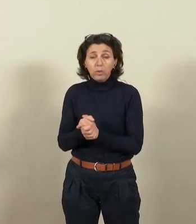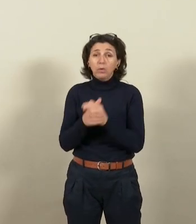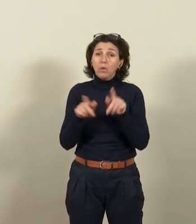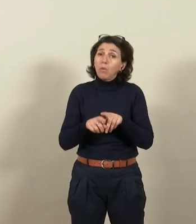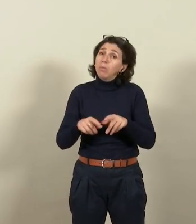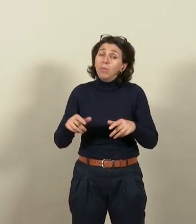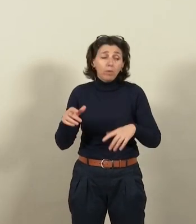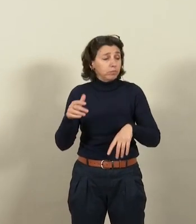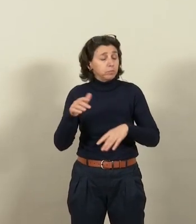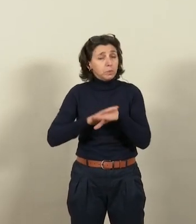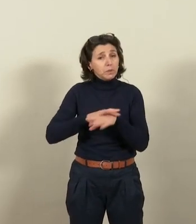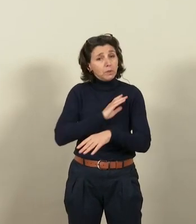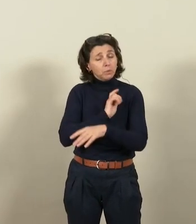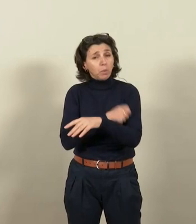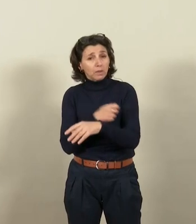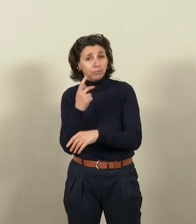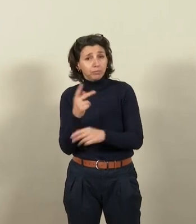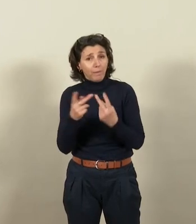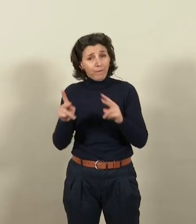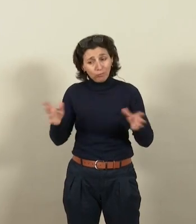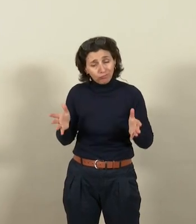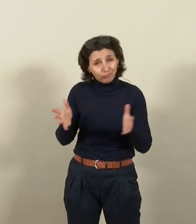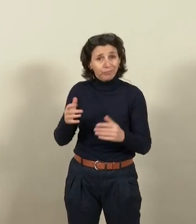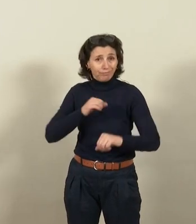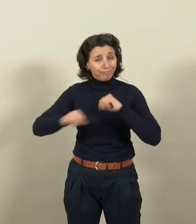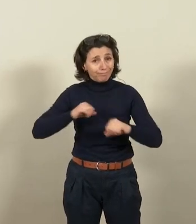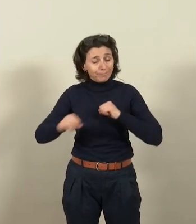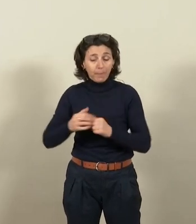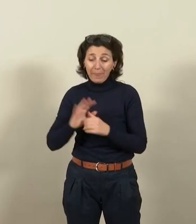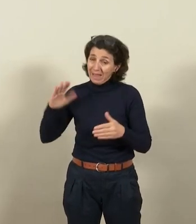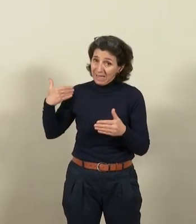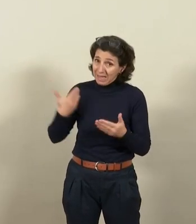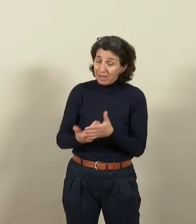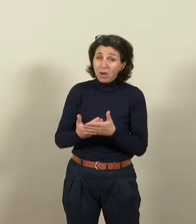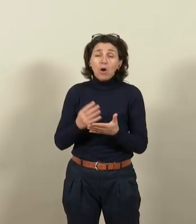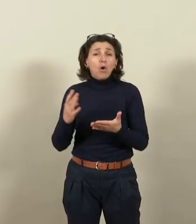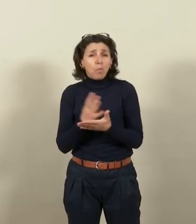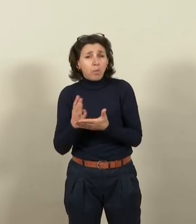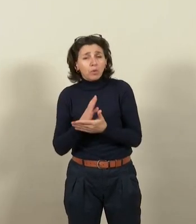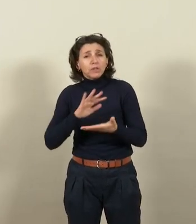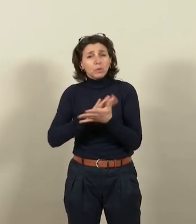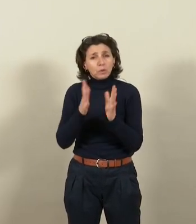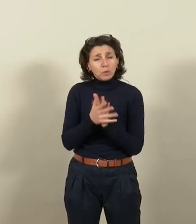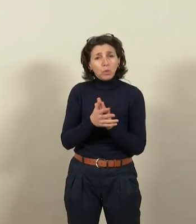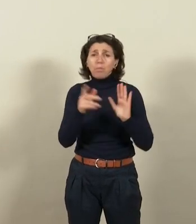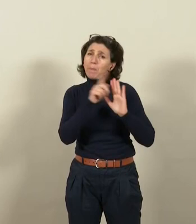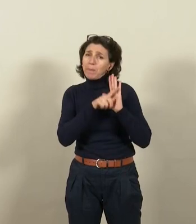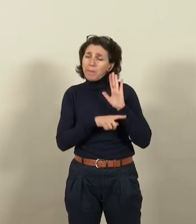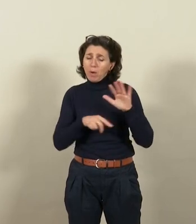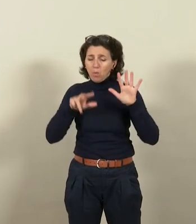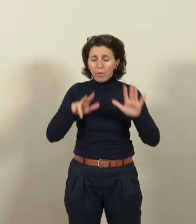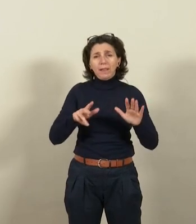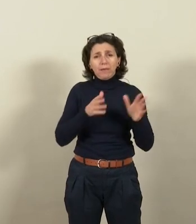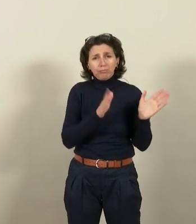sportive de la ville jusqu'à présent la notation des projets d'association s'eua en fonction des h axes de la politique